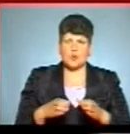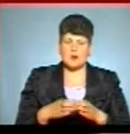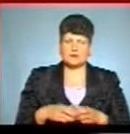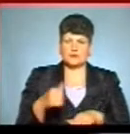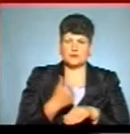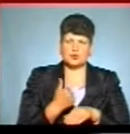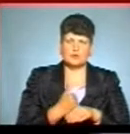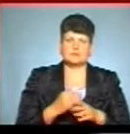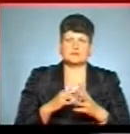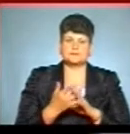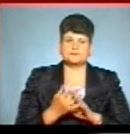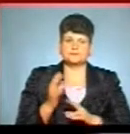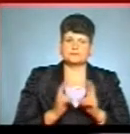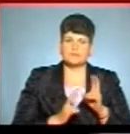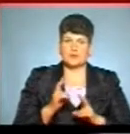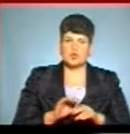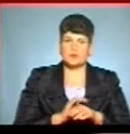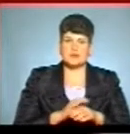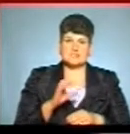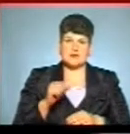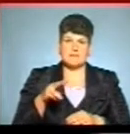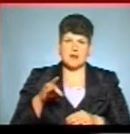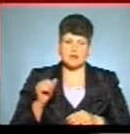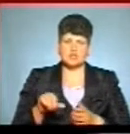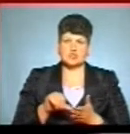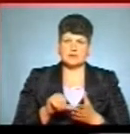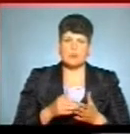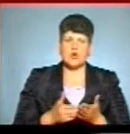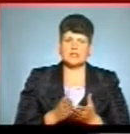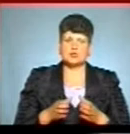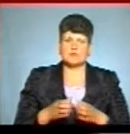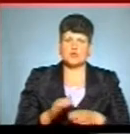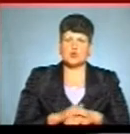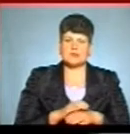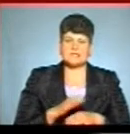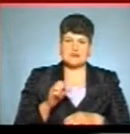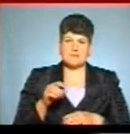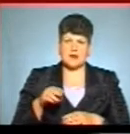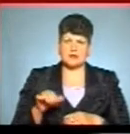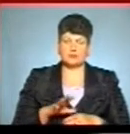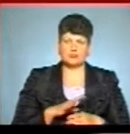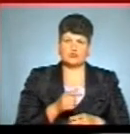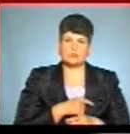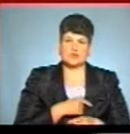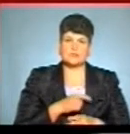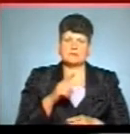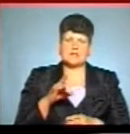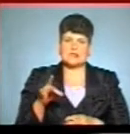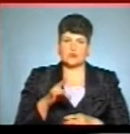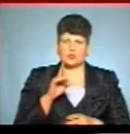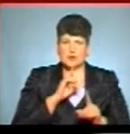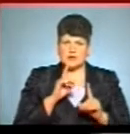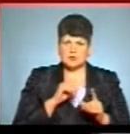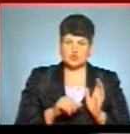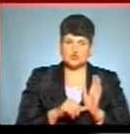Очолював агропромислове підприємство «Добрий самарянин». Член політичної партії «Добрий самарянин». Був депутатом з Баразької районної ради 6-го